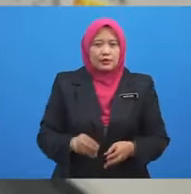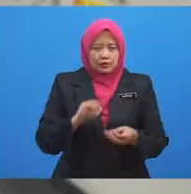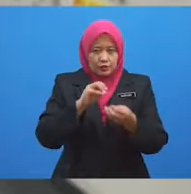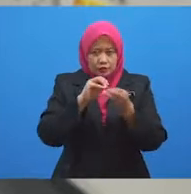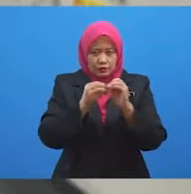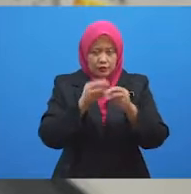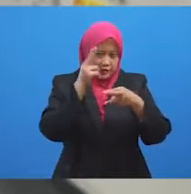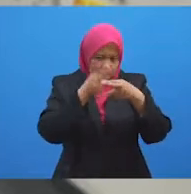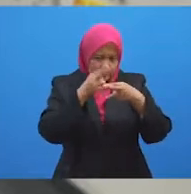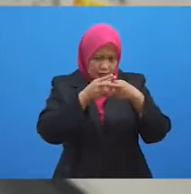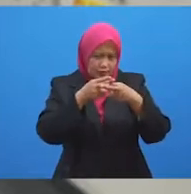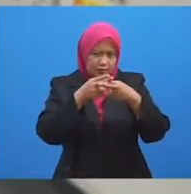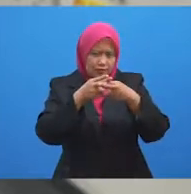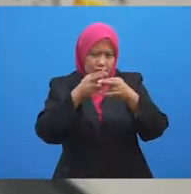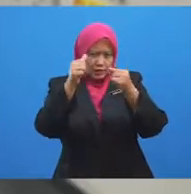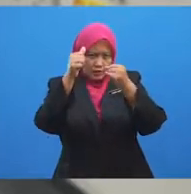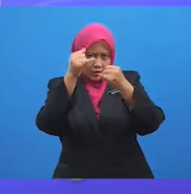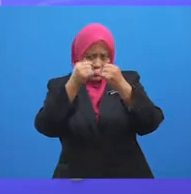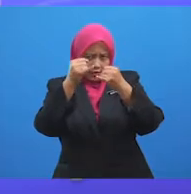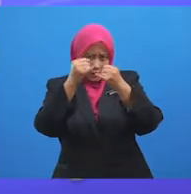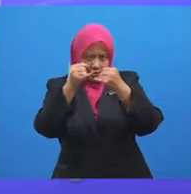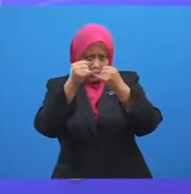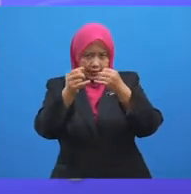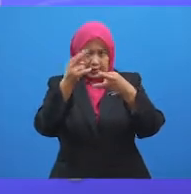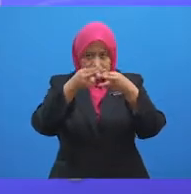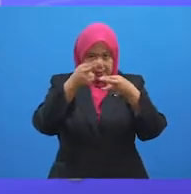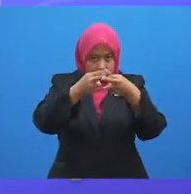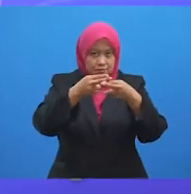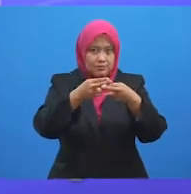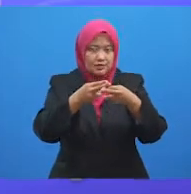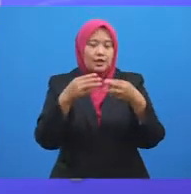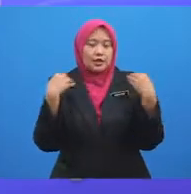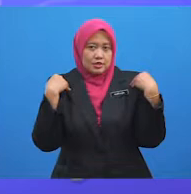ialah nombor nukleon. Maka